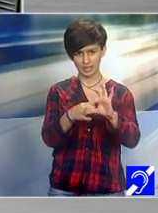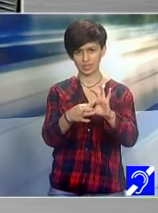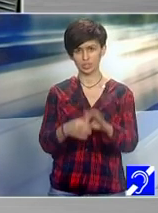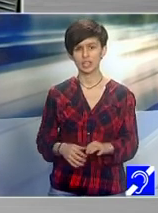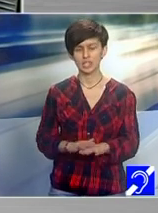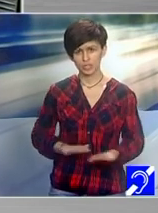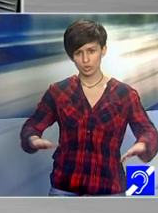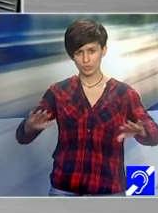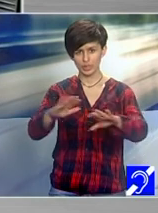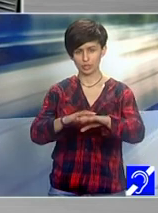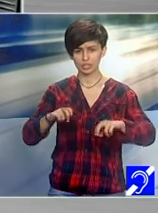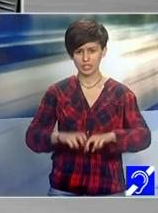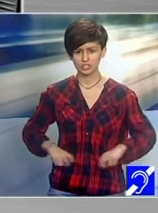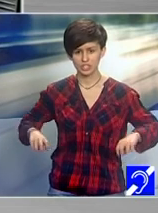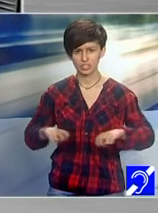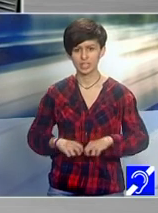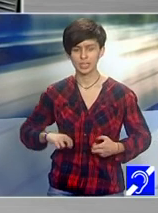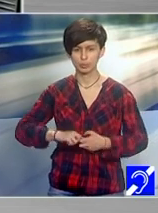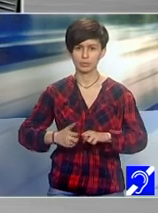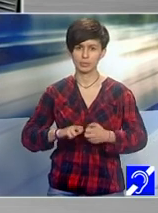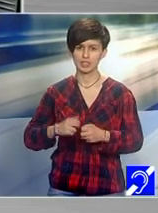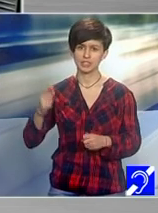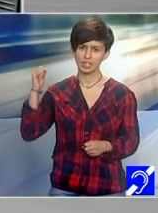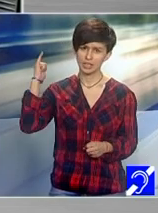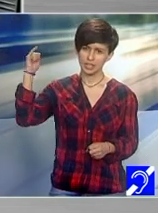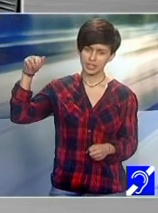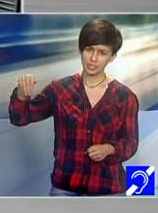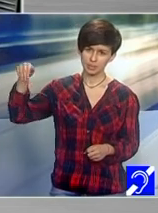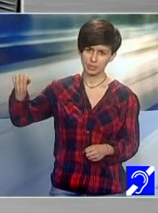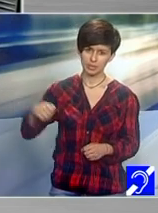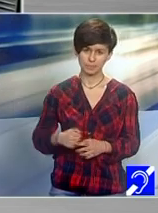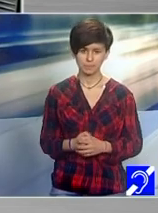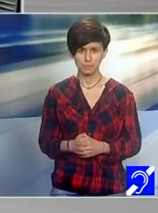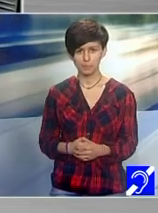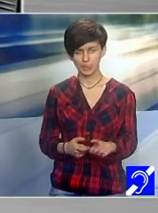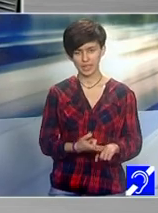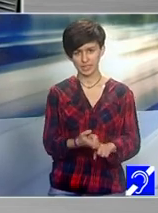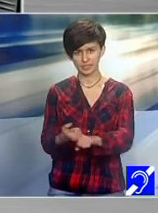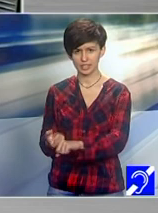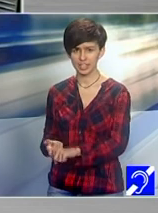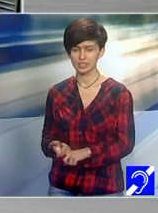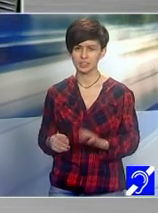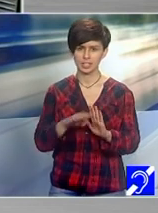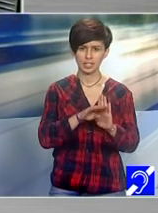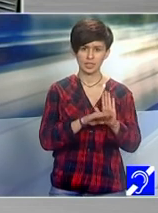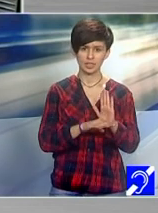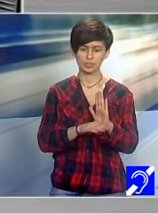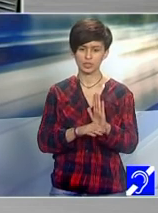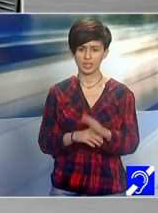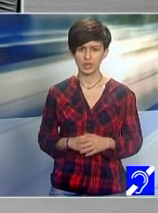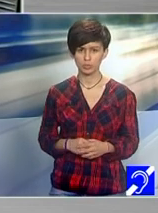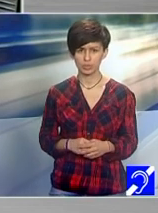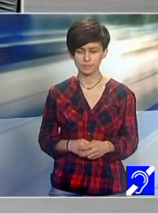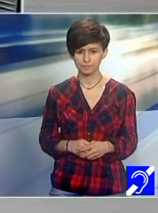mediul de cercetare pe problematica IMM care ține de programul Orizont 2020 și pot să vă spun că în perioada